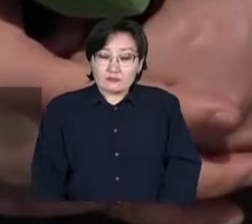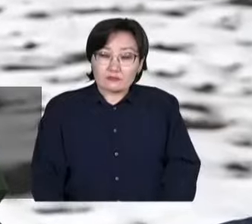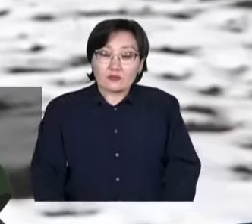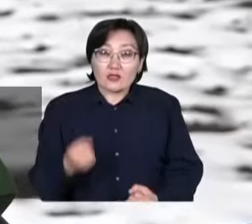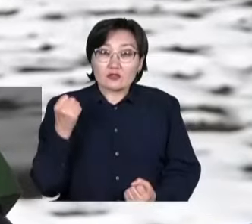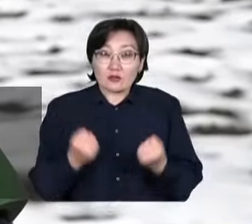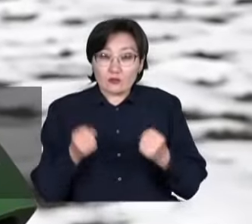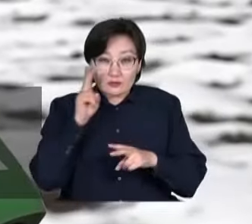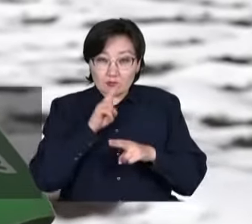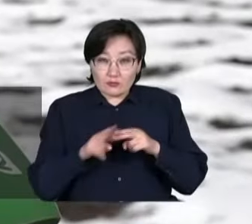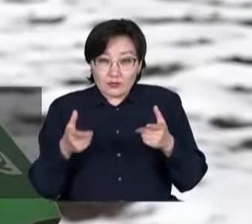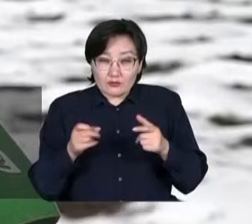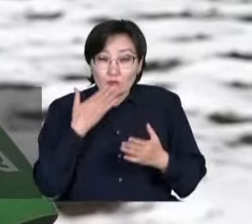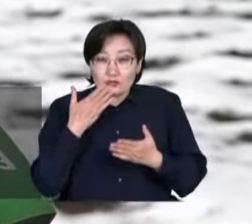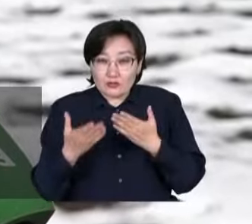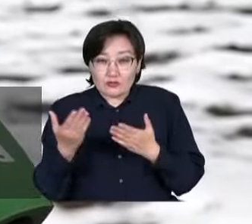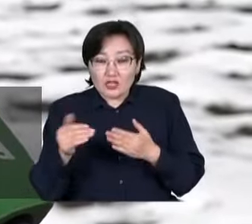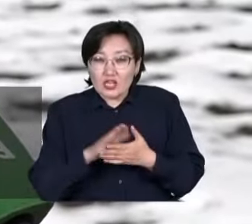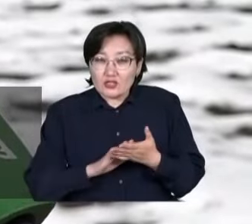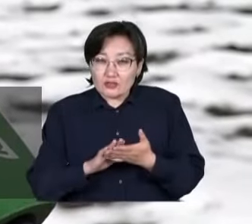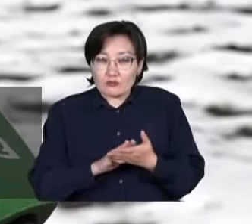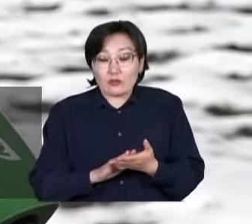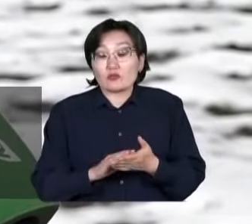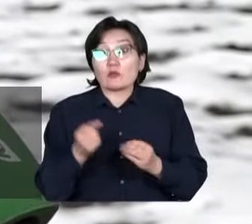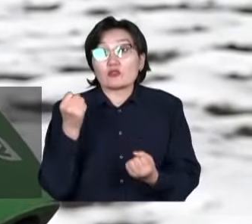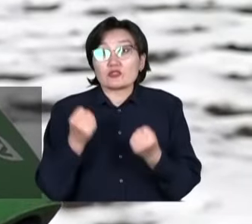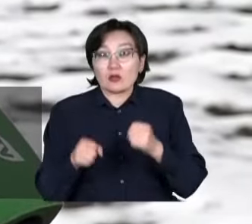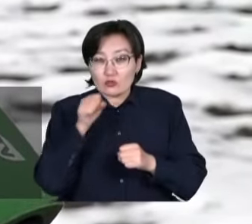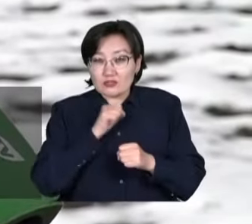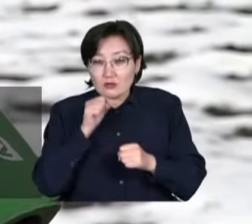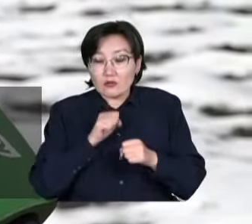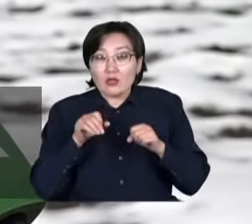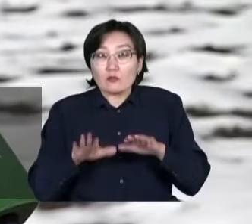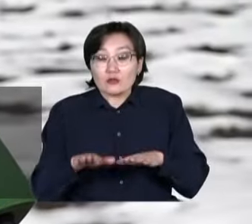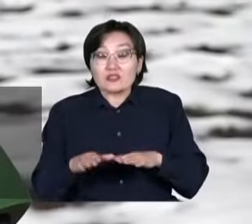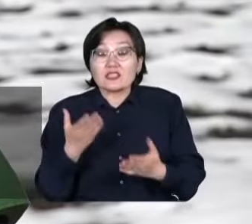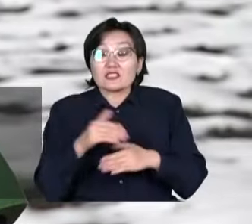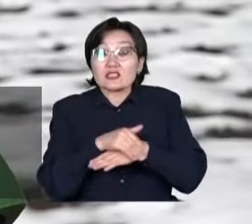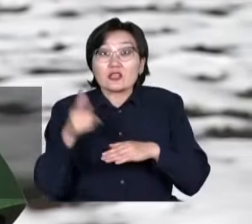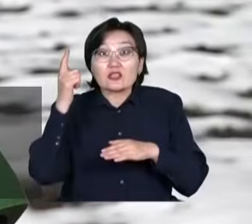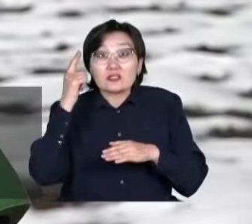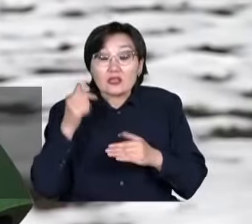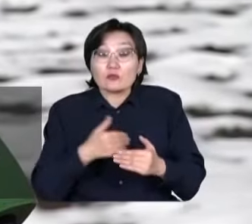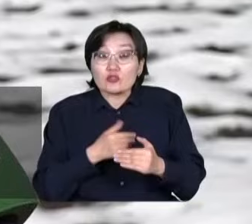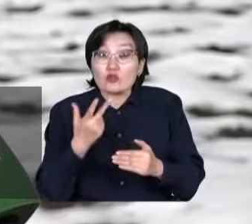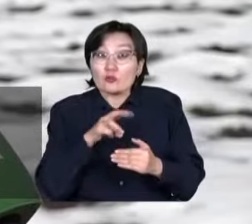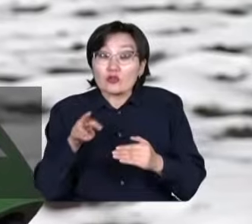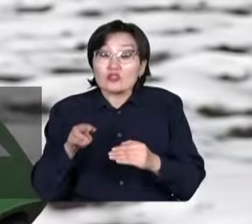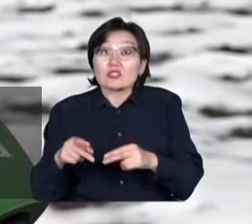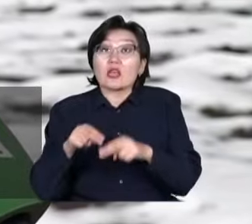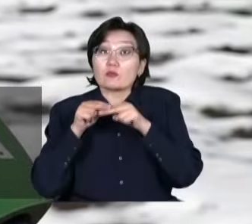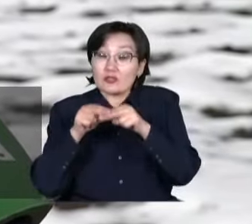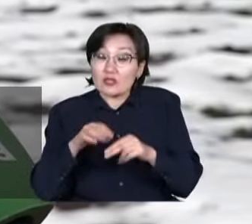Көлік жоғалып кетті, қайда екенін сұрасақ, олар еш қорқынышсыз машиналарын ұрланды, тұрған жерін білгілерін келсе 3 миллион теңге салыңдар деп жауап